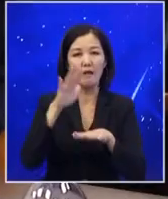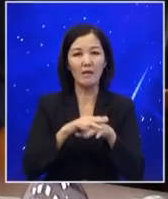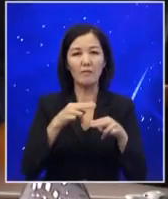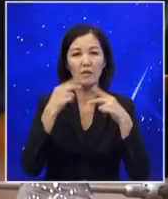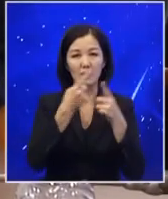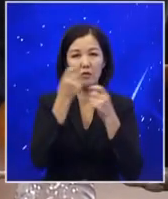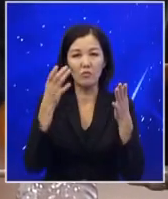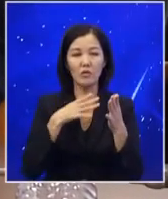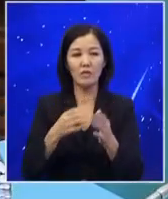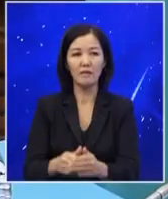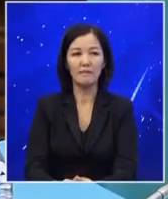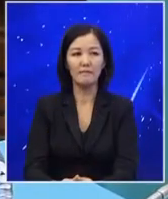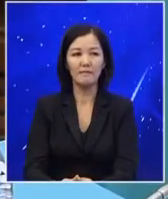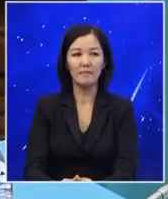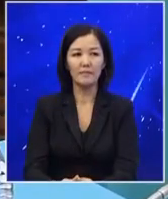ескерту жасады.